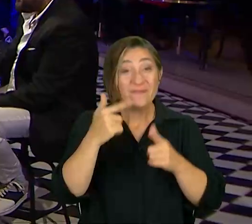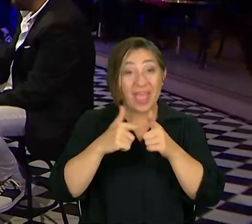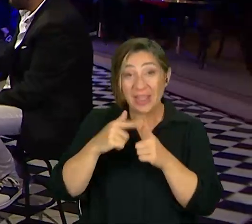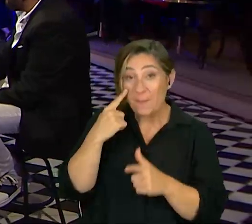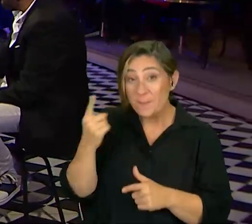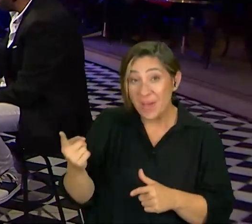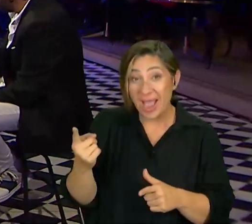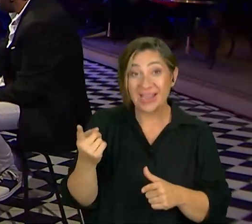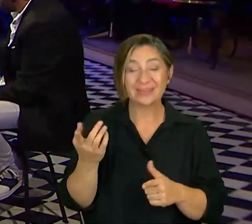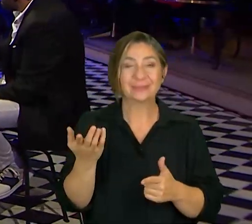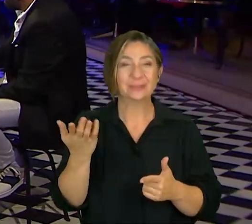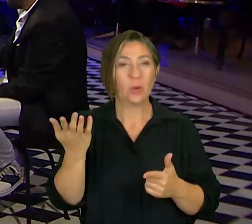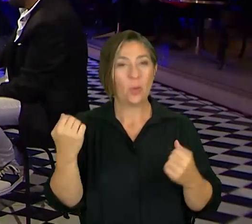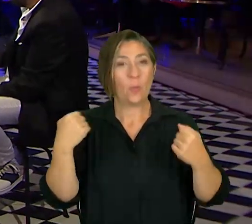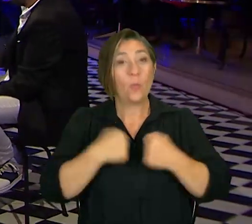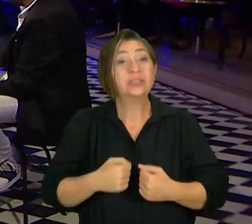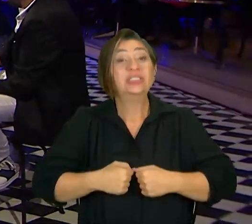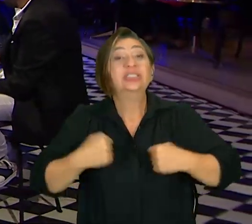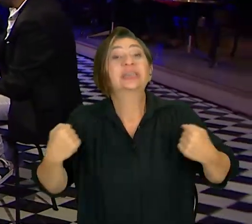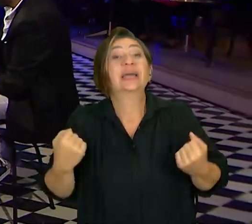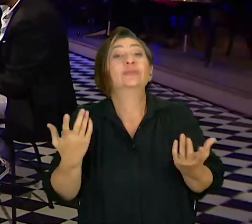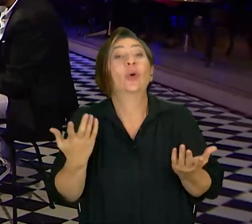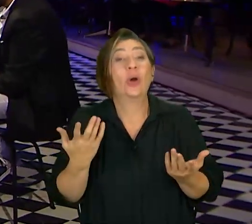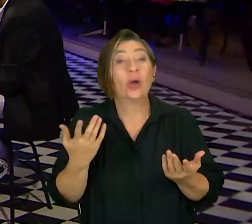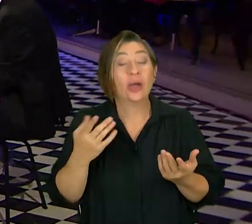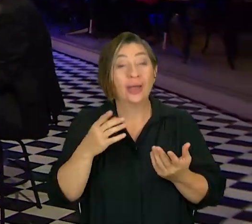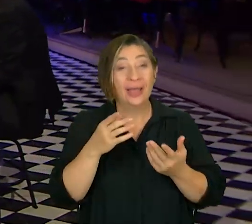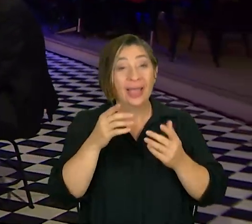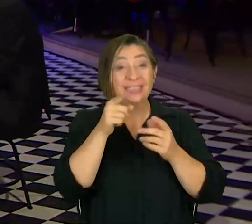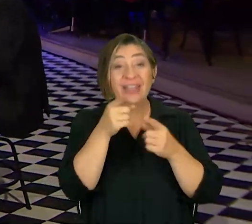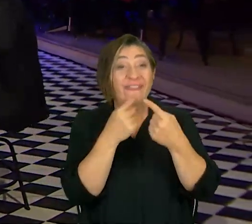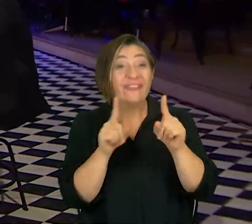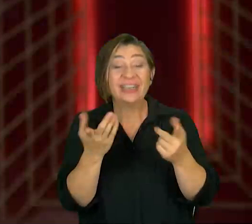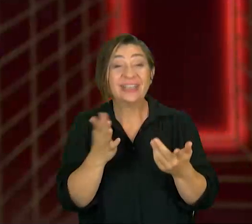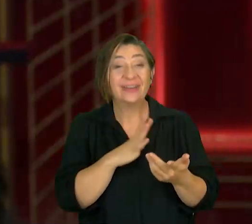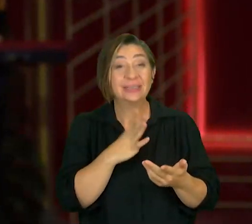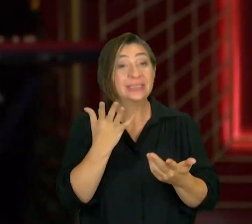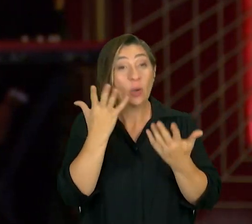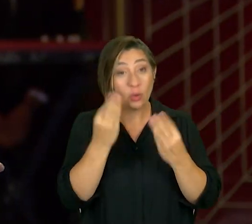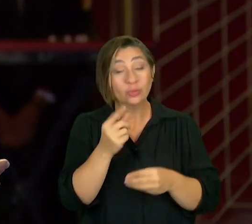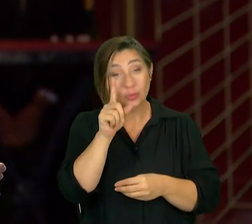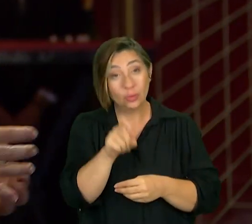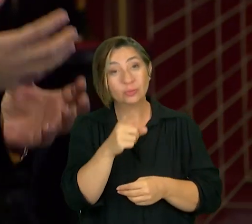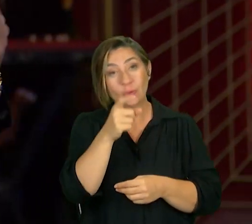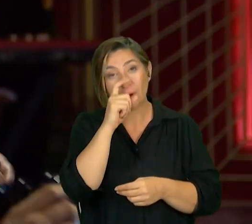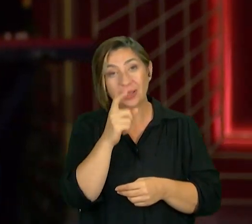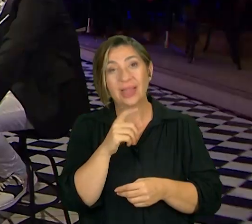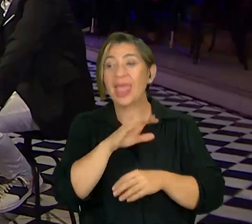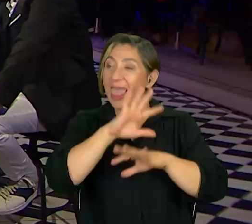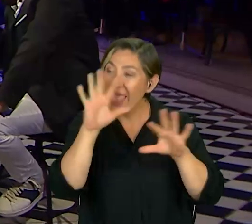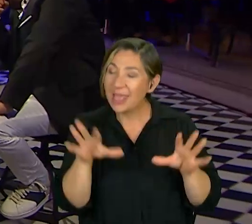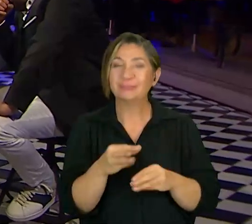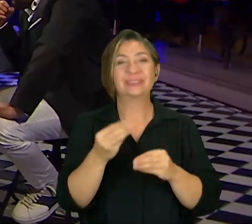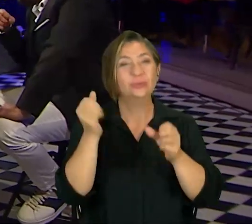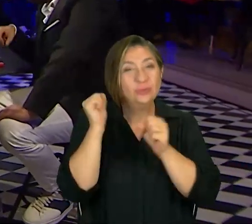Ferda'ya bak. Yani insan Ferda o montu çıkartmıyor. Ya Ferda'yla kaç yaş farkın var yani? Peki niye böyle oldu diye soruyor musun hiç Okan? Bütün hepsinin yükünü